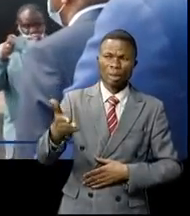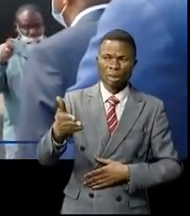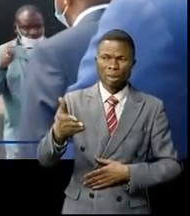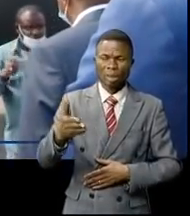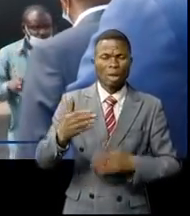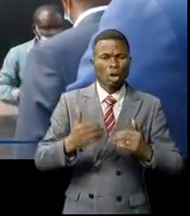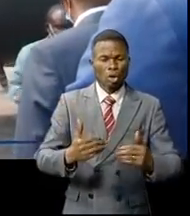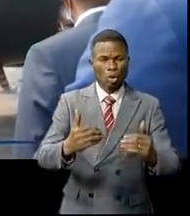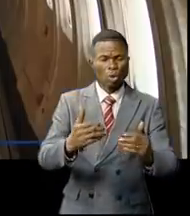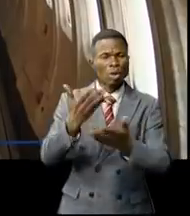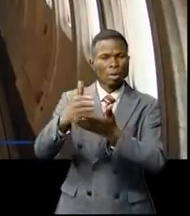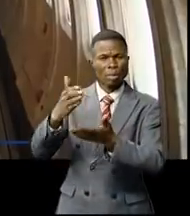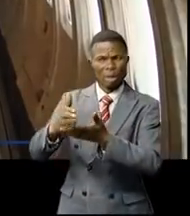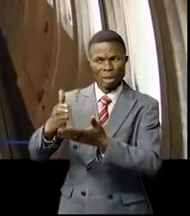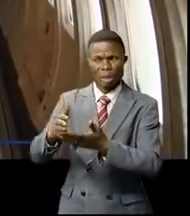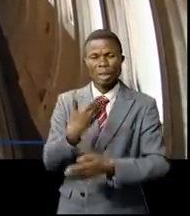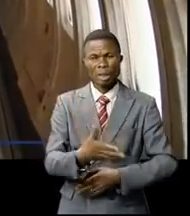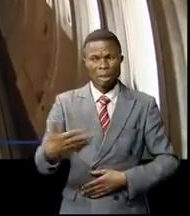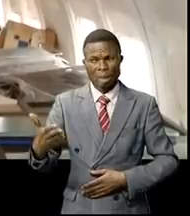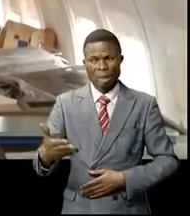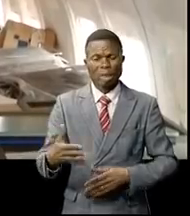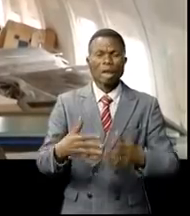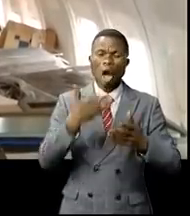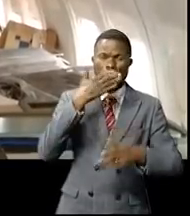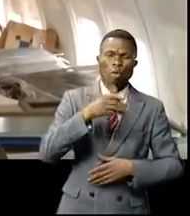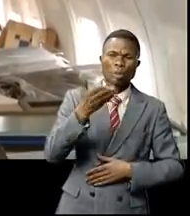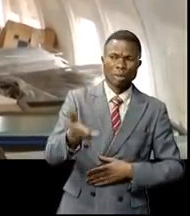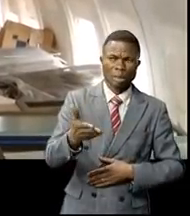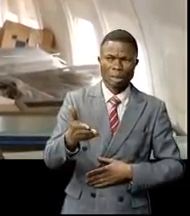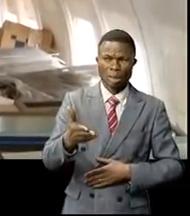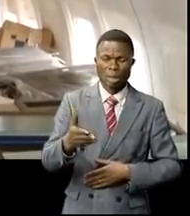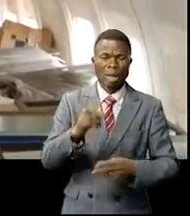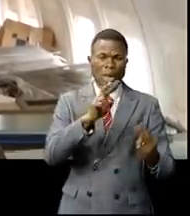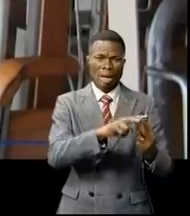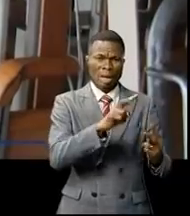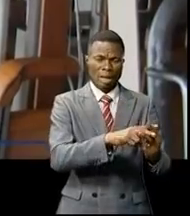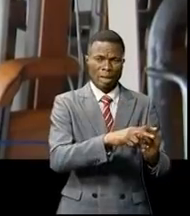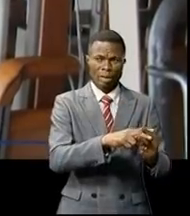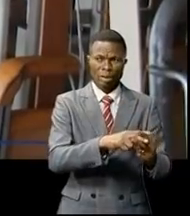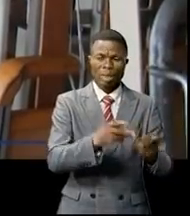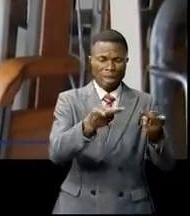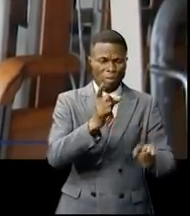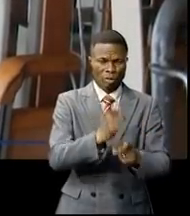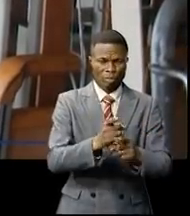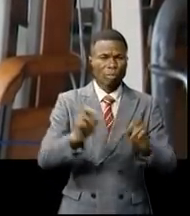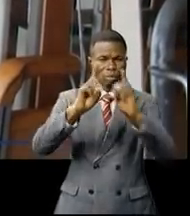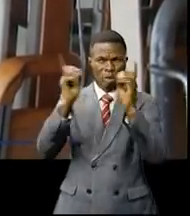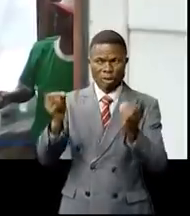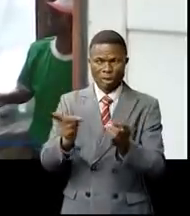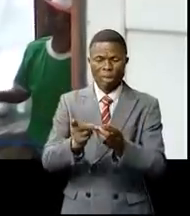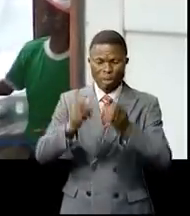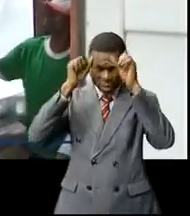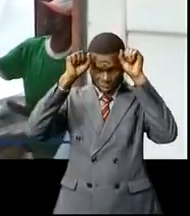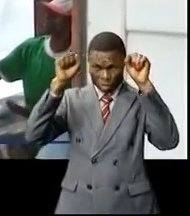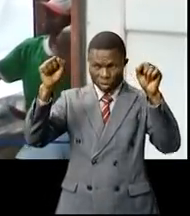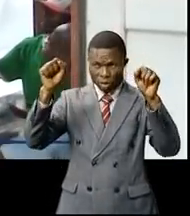procédé à la distribution le matériel et équipements médicaux sont entreposés en lieu sûr la délégation data sera triste en ciel